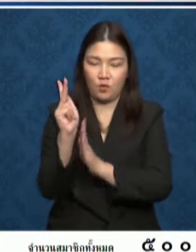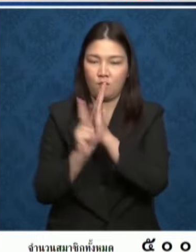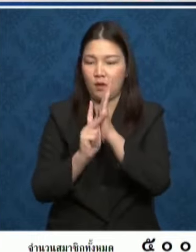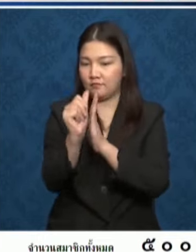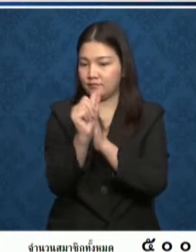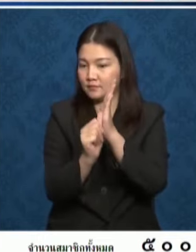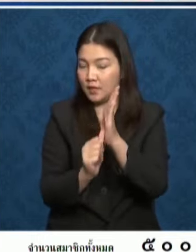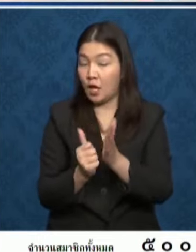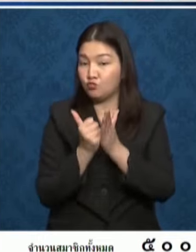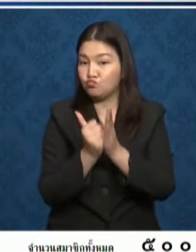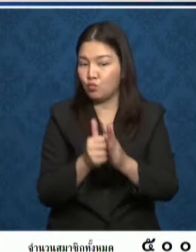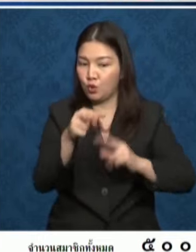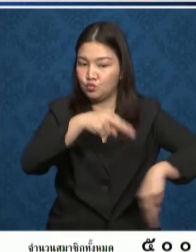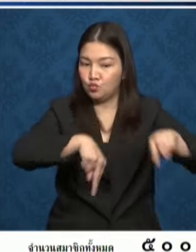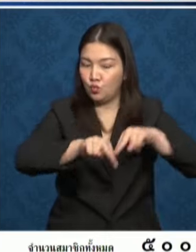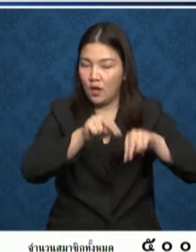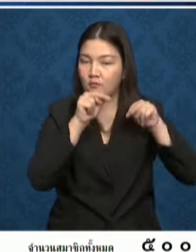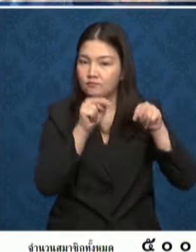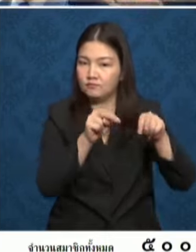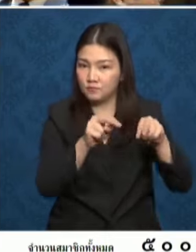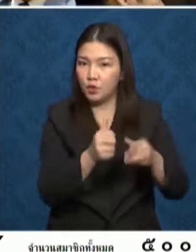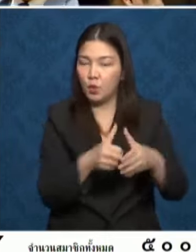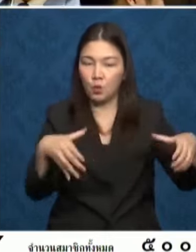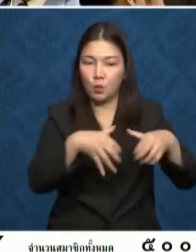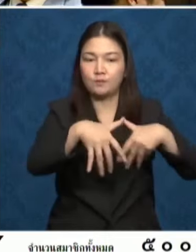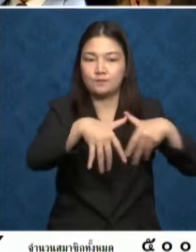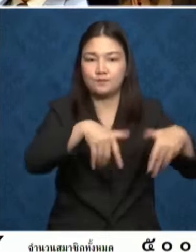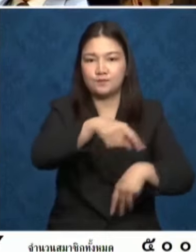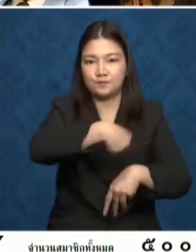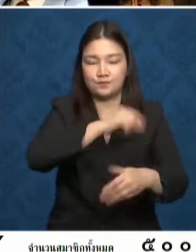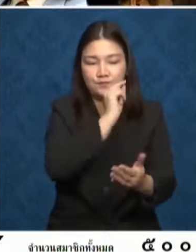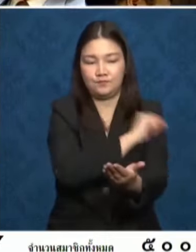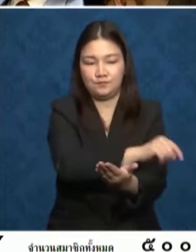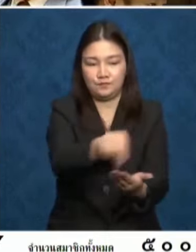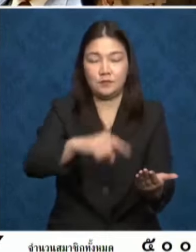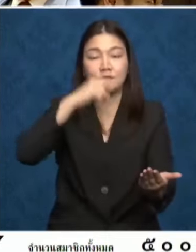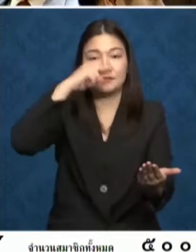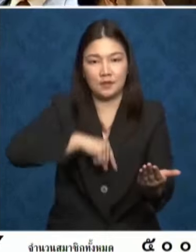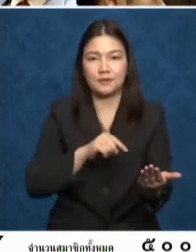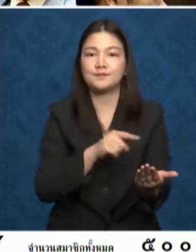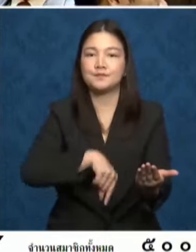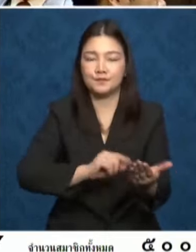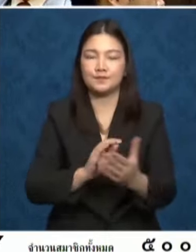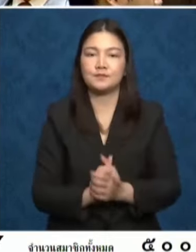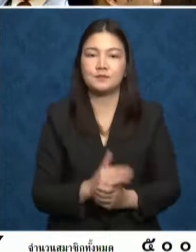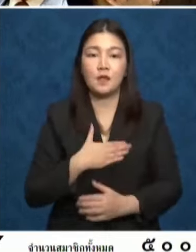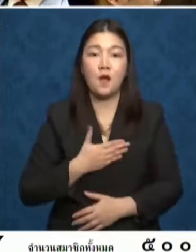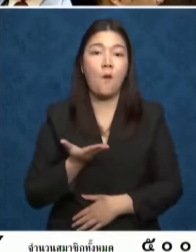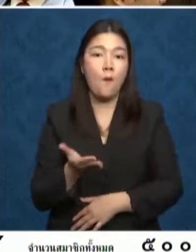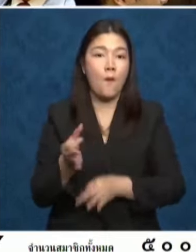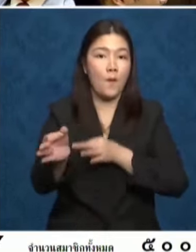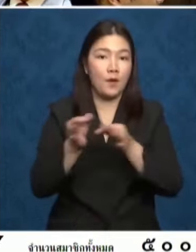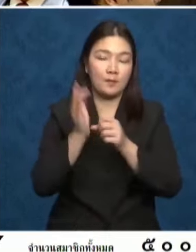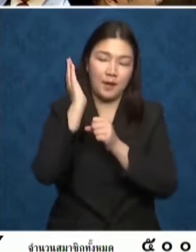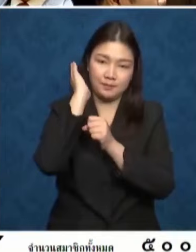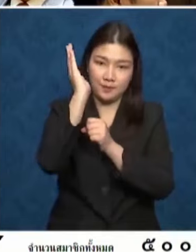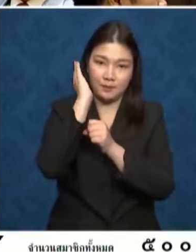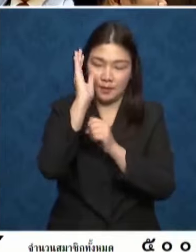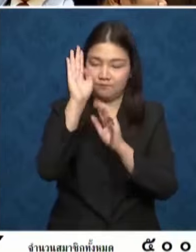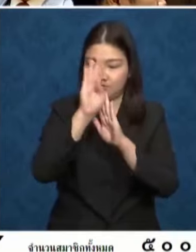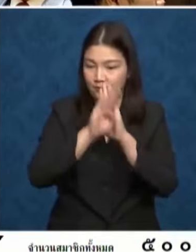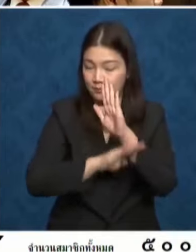เสริมคุ้มครองสิทธิและวิถีชีวิตของกลุ่มชาติพัธุ์และชนเผ่าเพืเมืองในประเทศไทยขึ้นโดยผมจะขออภิปรายชี้แจงราย